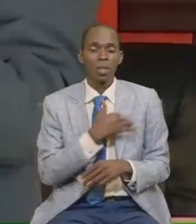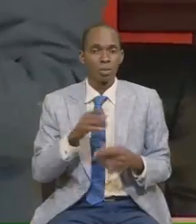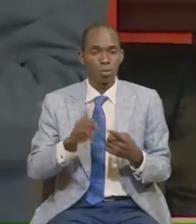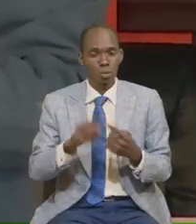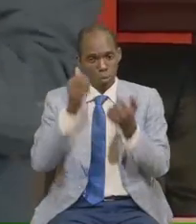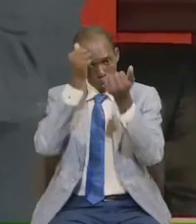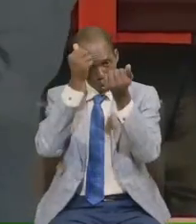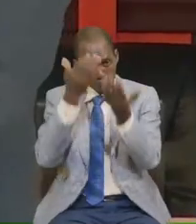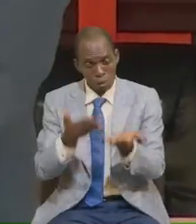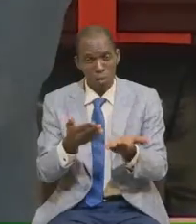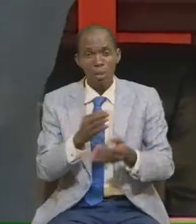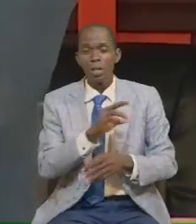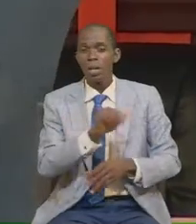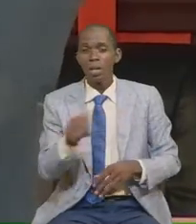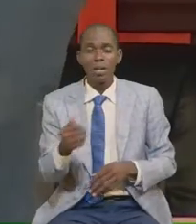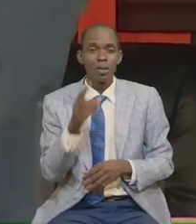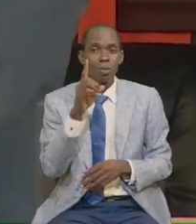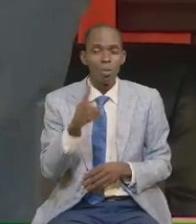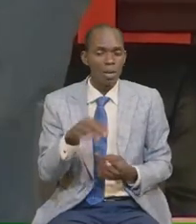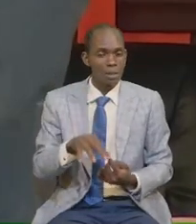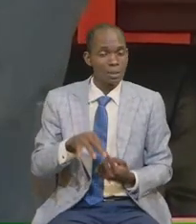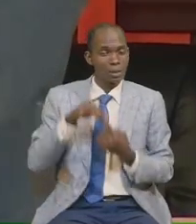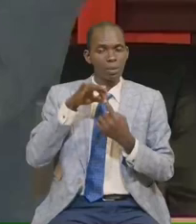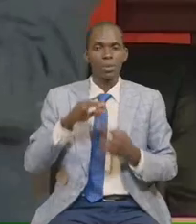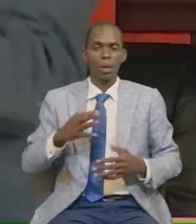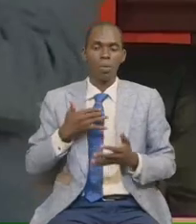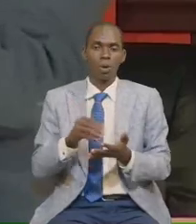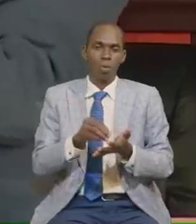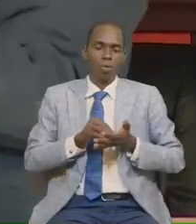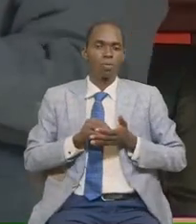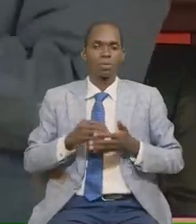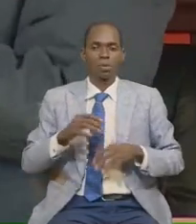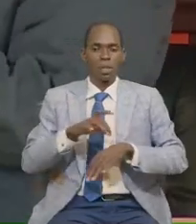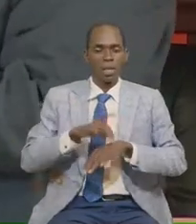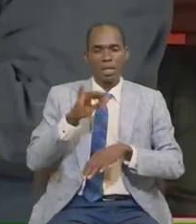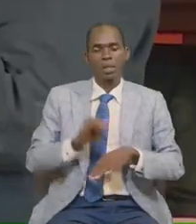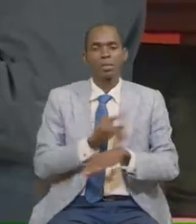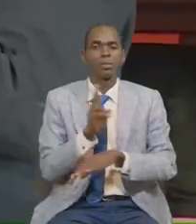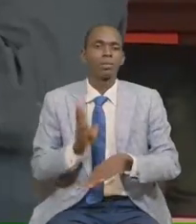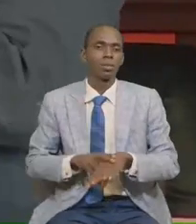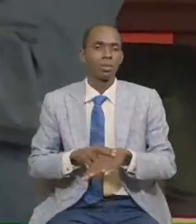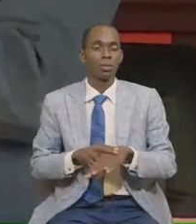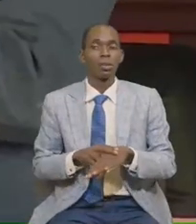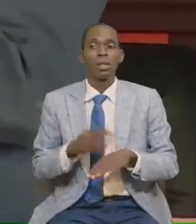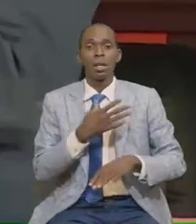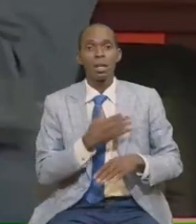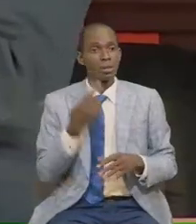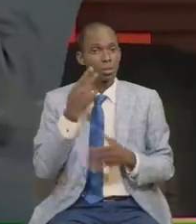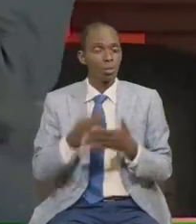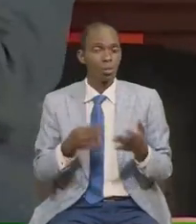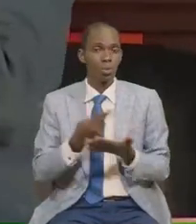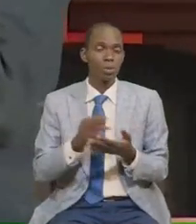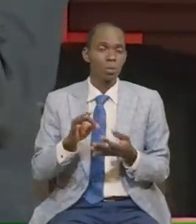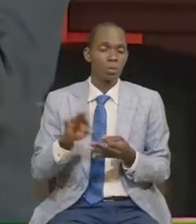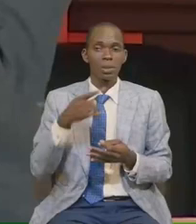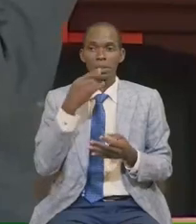à obéir à personne, sauf notre nature charnelle. Mais l'apôtre Paul, par le Saint-Esprit, dit « Tite, je